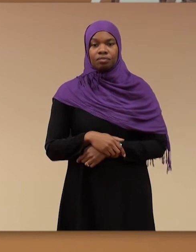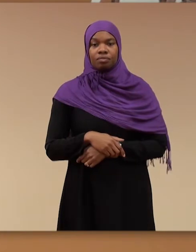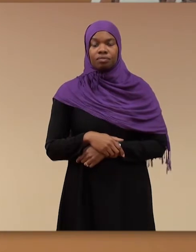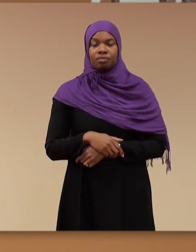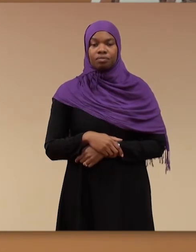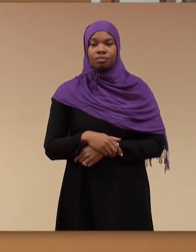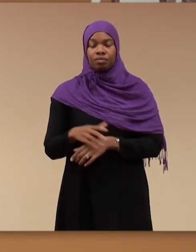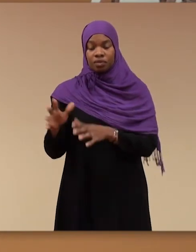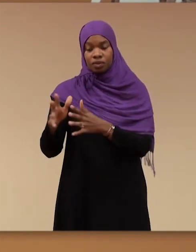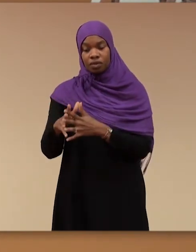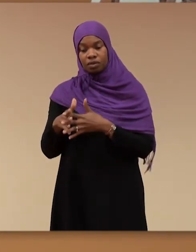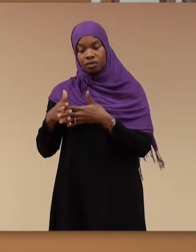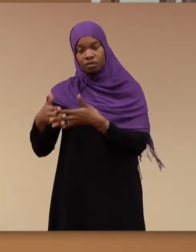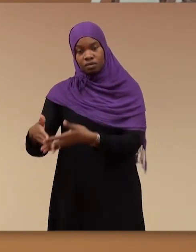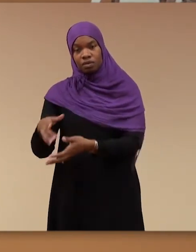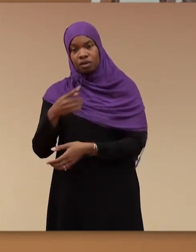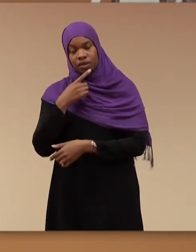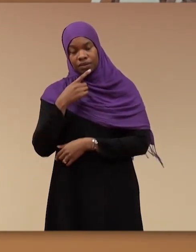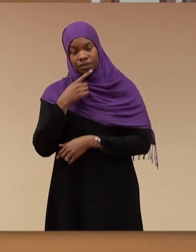يَأْمُرُ بِالْعَدْلِ